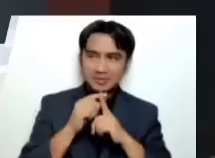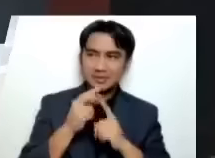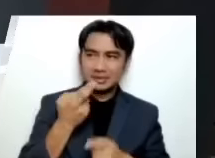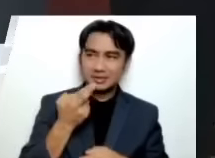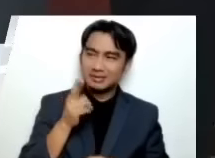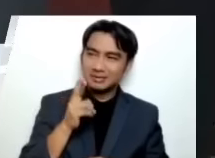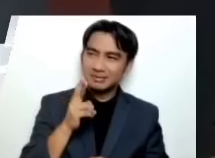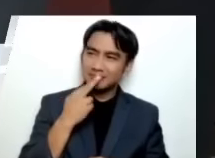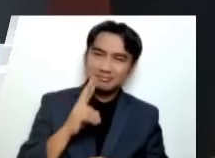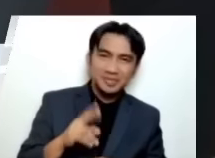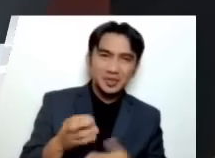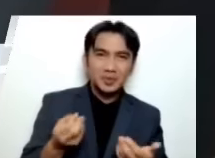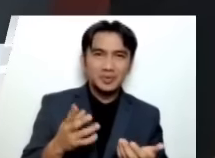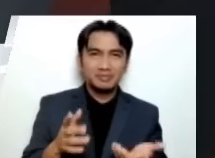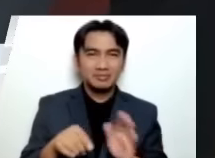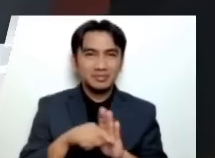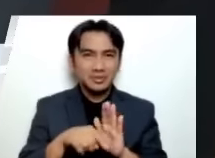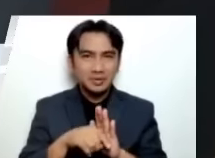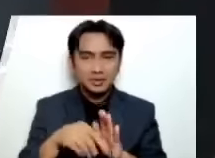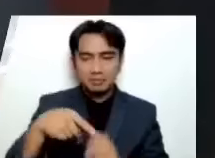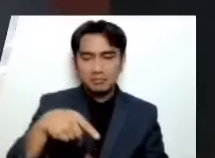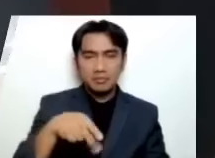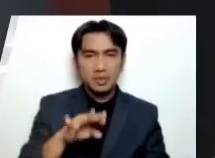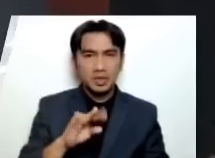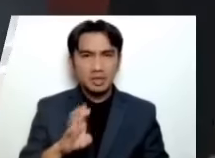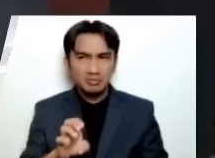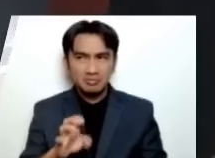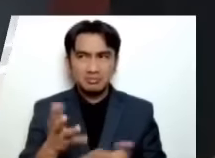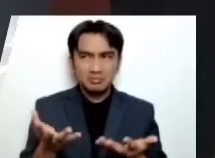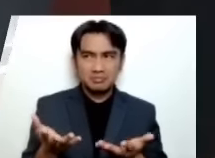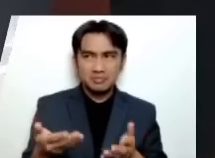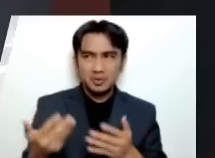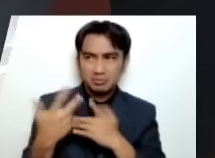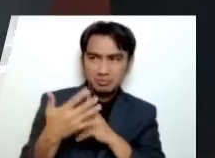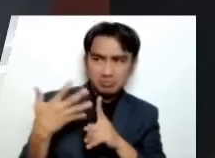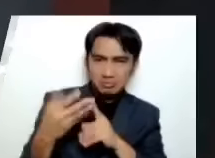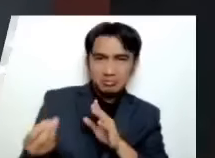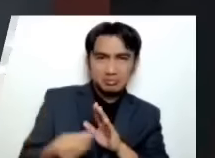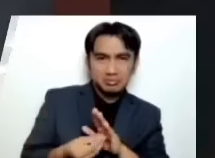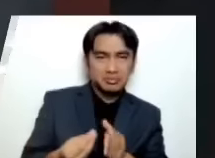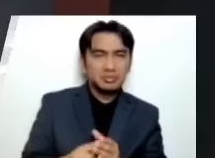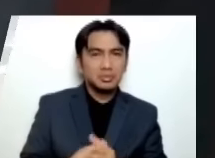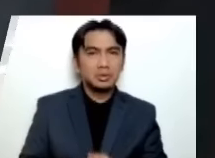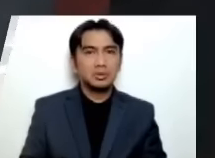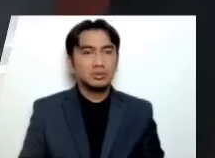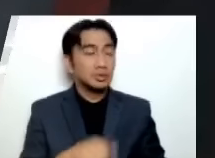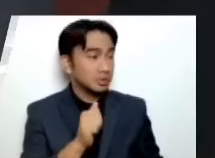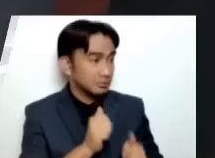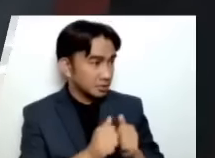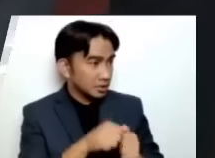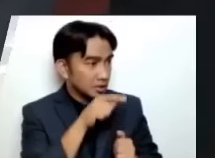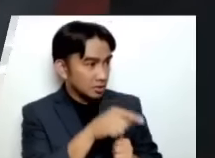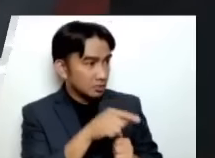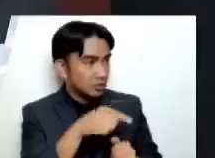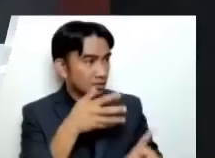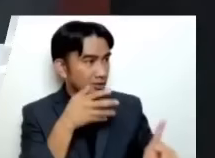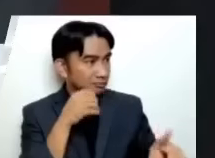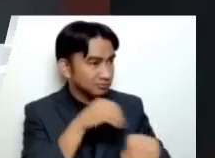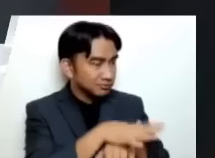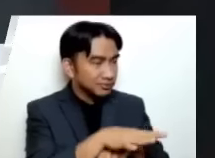bribe. Because if... Or should I say... It is a means to influence your decision being the hope.